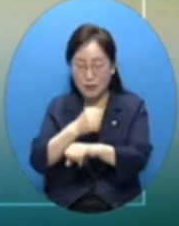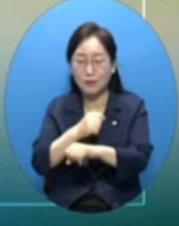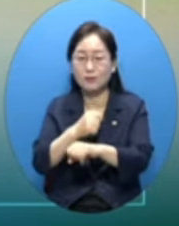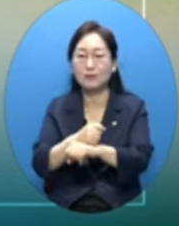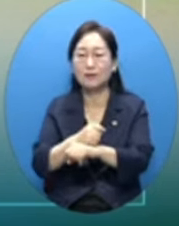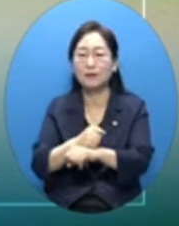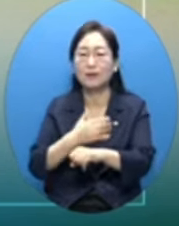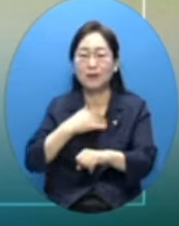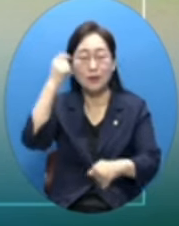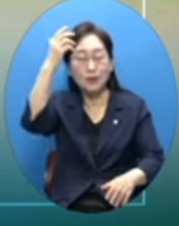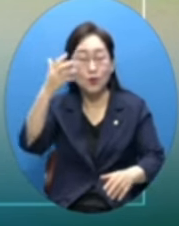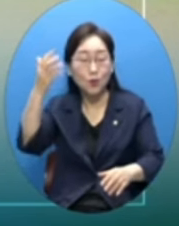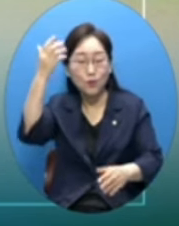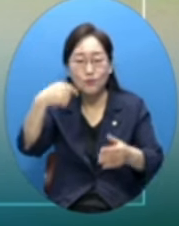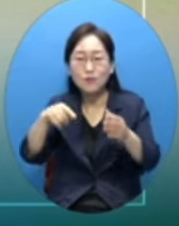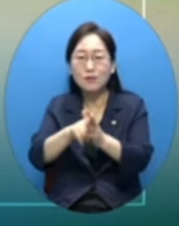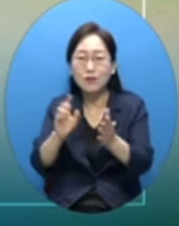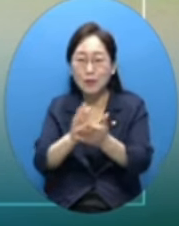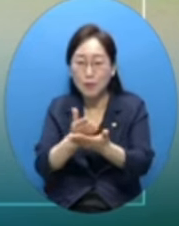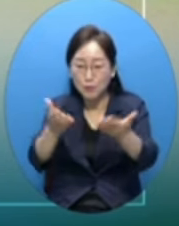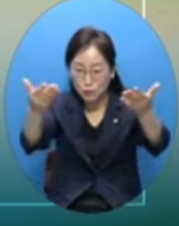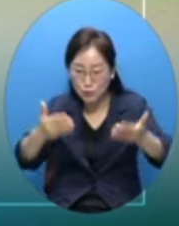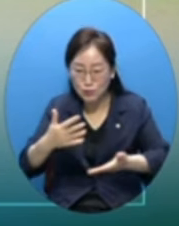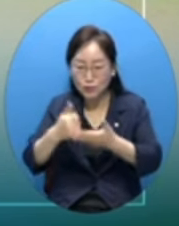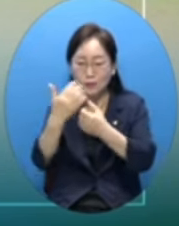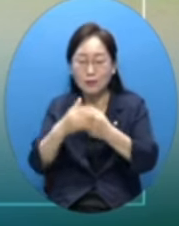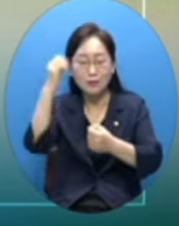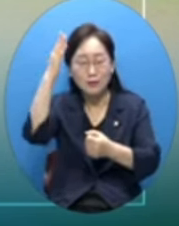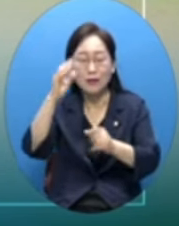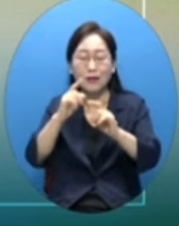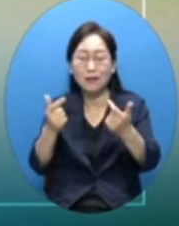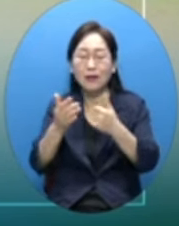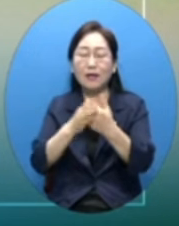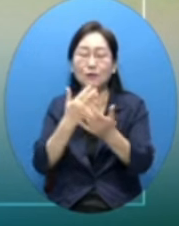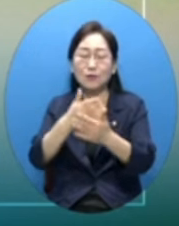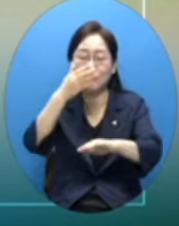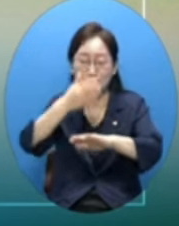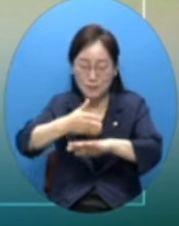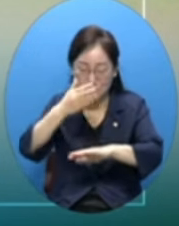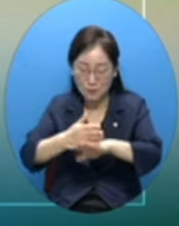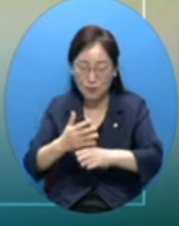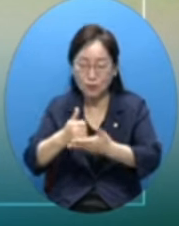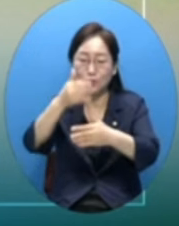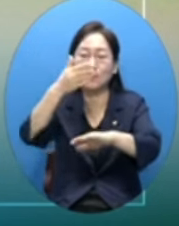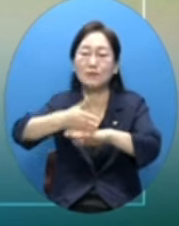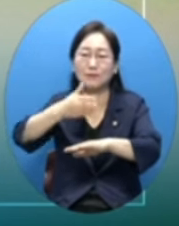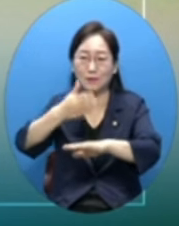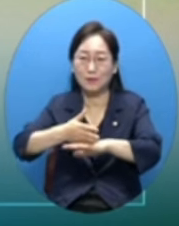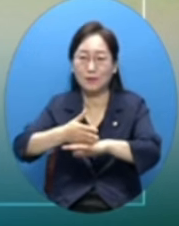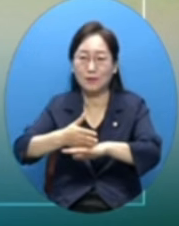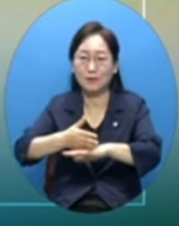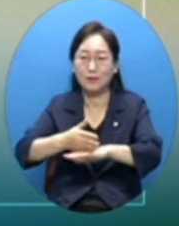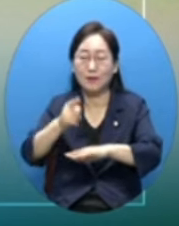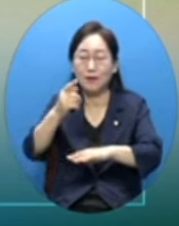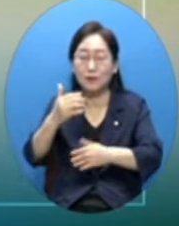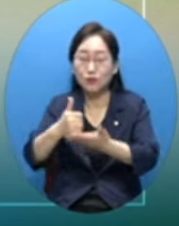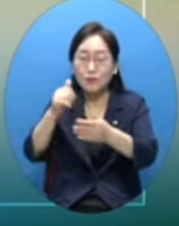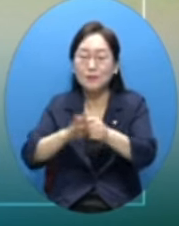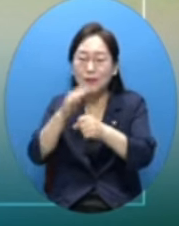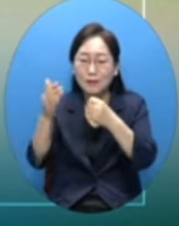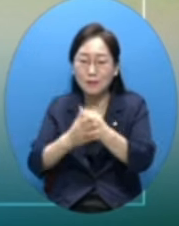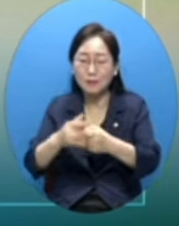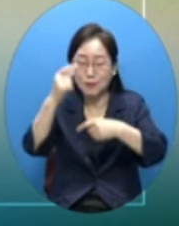내 영혼에게 베푸신 주의 은혜 잊지 않게 하소서 감사합니다 주님 고맙습니다 그 사랑 때문에